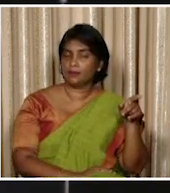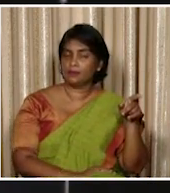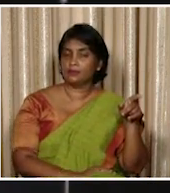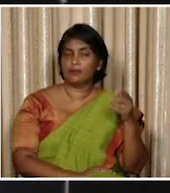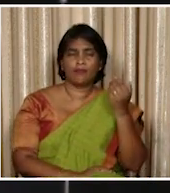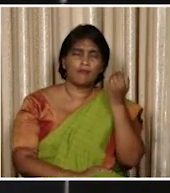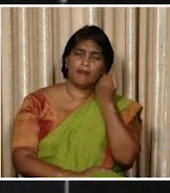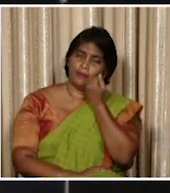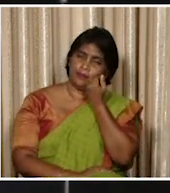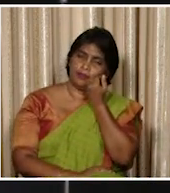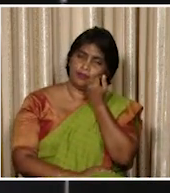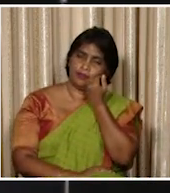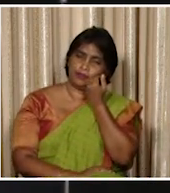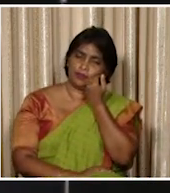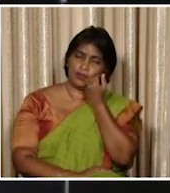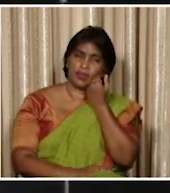අසනීපෙන්